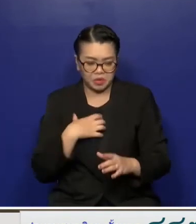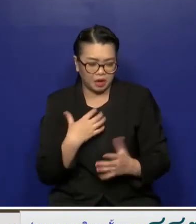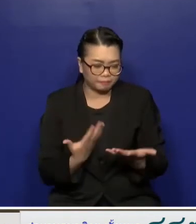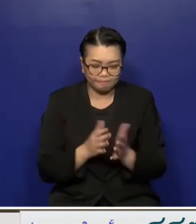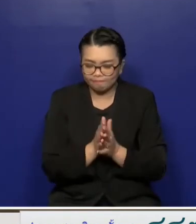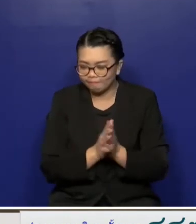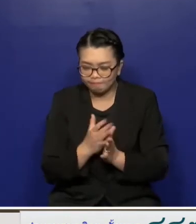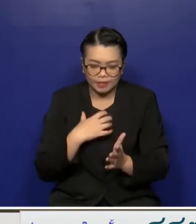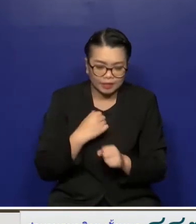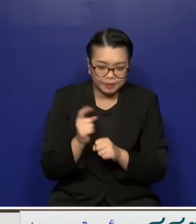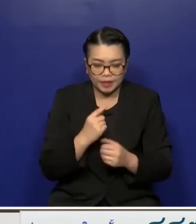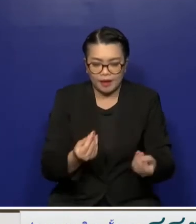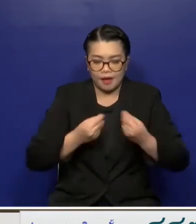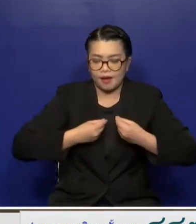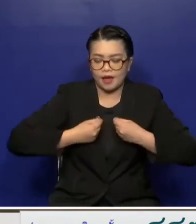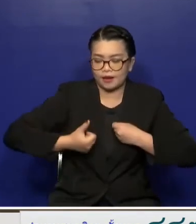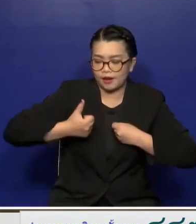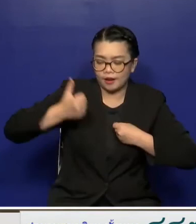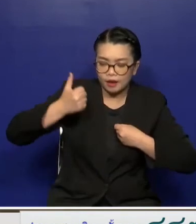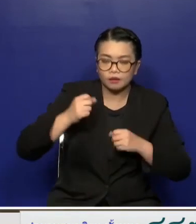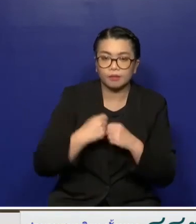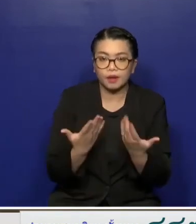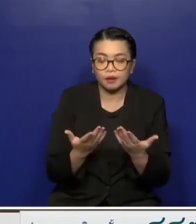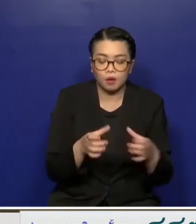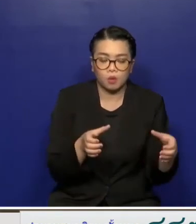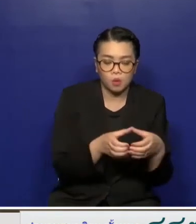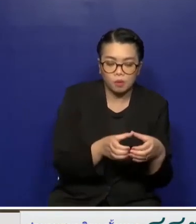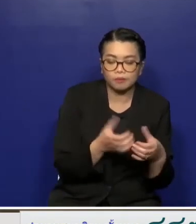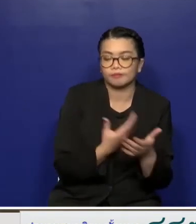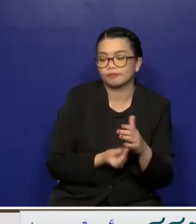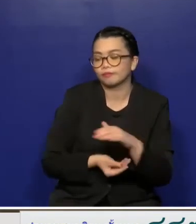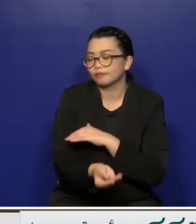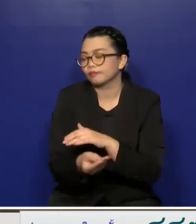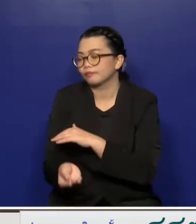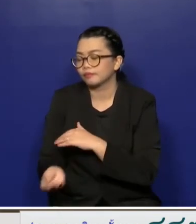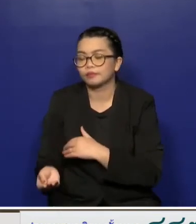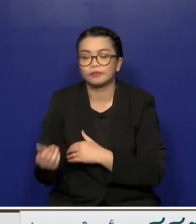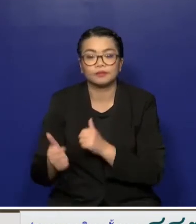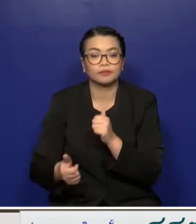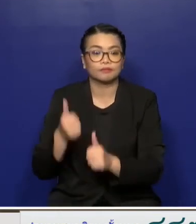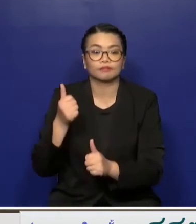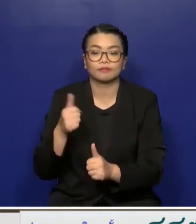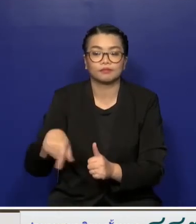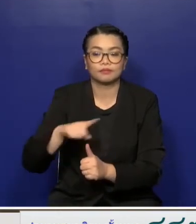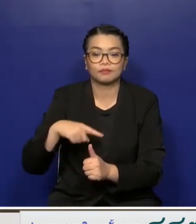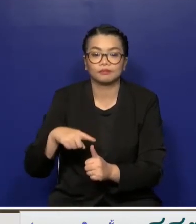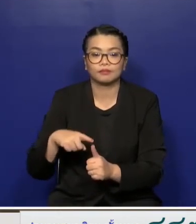เงินผลประโยชน์กับว่าประมาณแล้วก็มาตั้งกลุ่มเพื่อใช้เงินในการซื้อเสียง